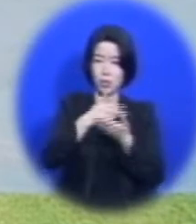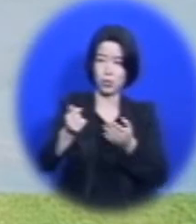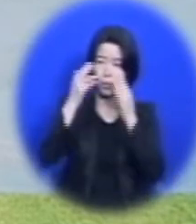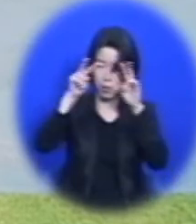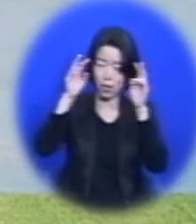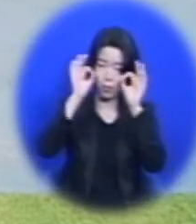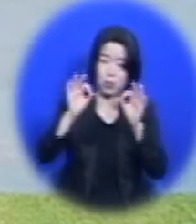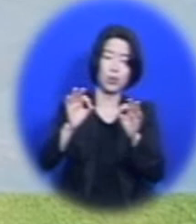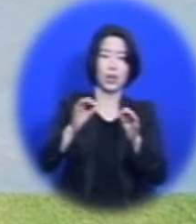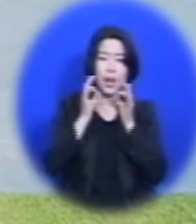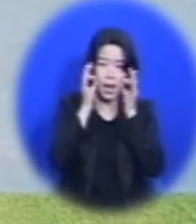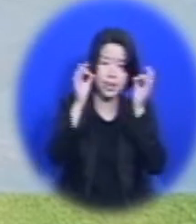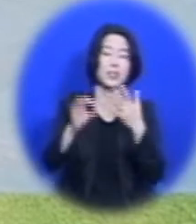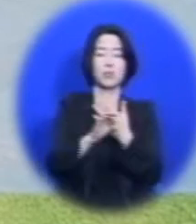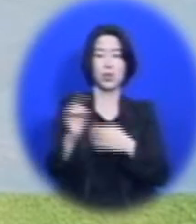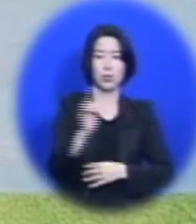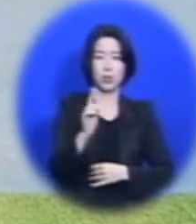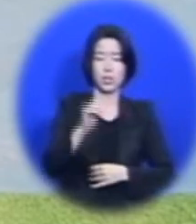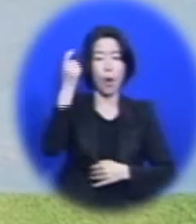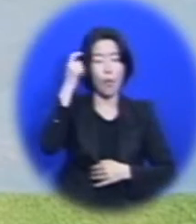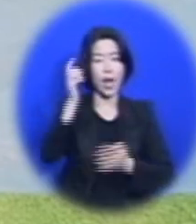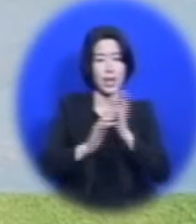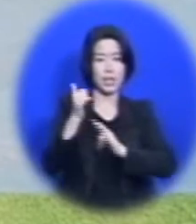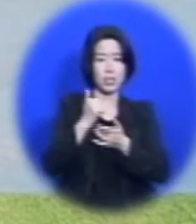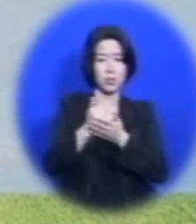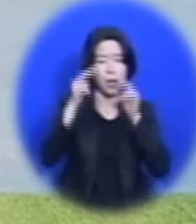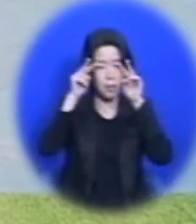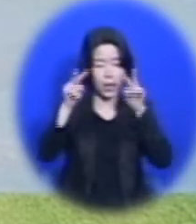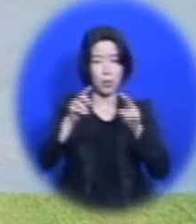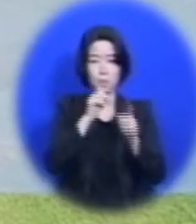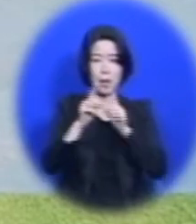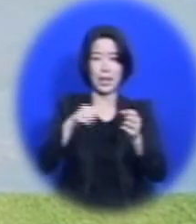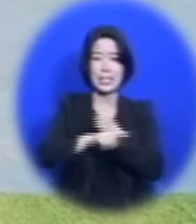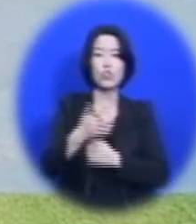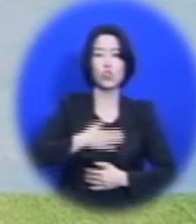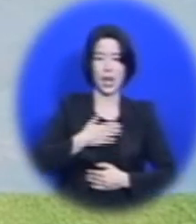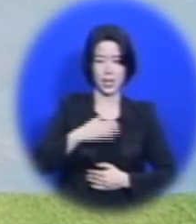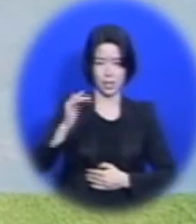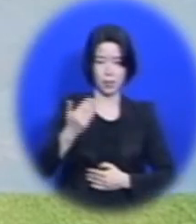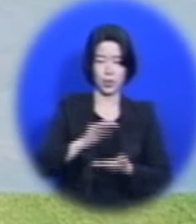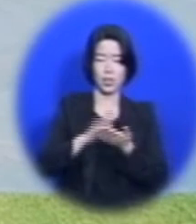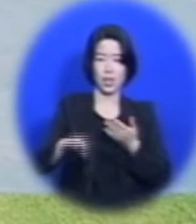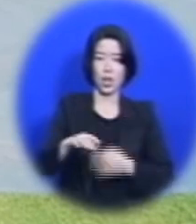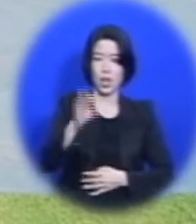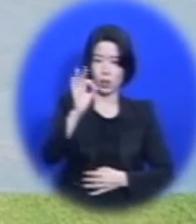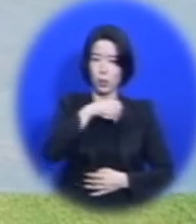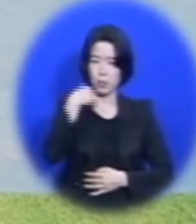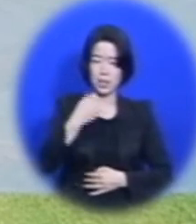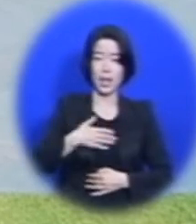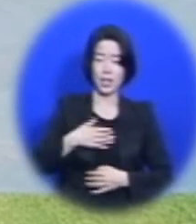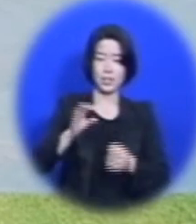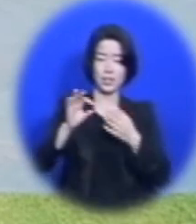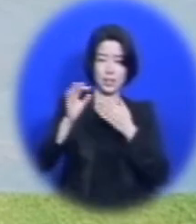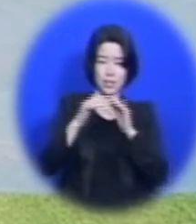하면 도대체 왜 예수님을 그렇게 바라보라고 했는지를 알게 됩니다. 돈 맛을 한 사람이 밤이고